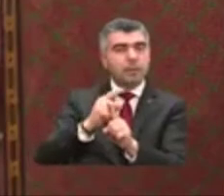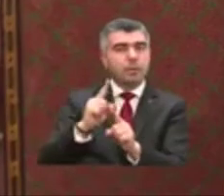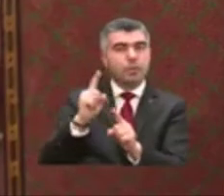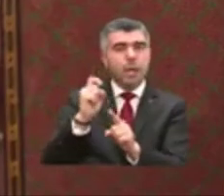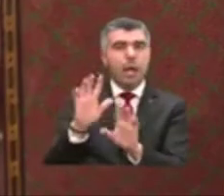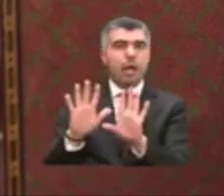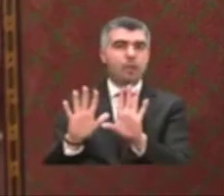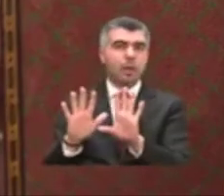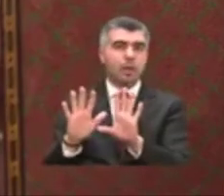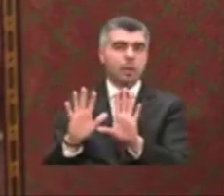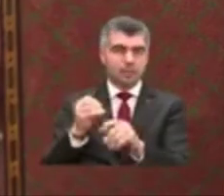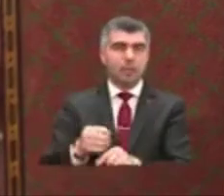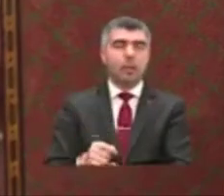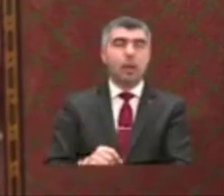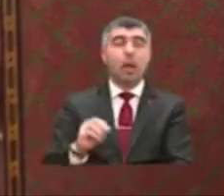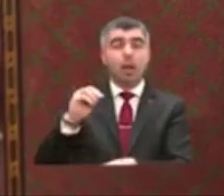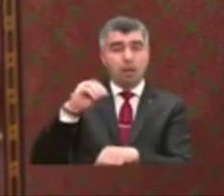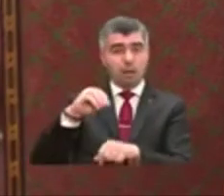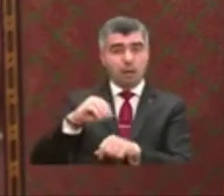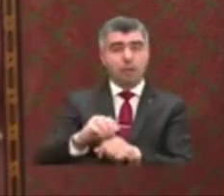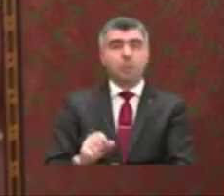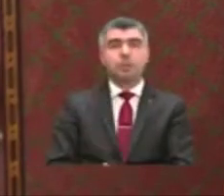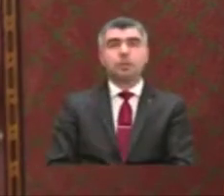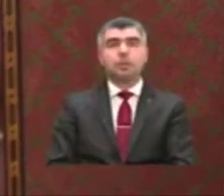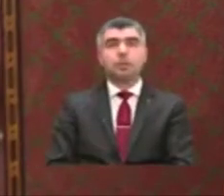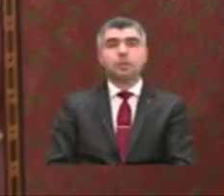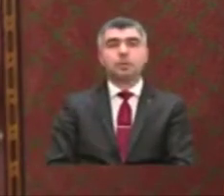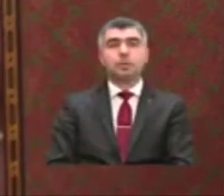وهناك كذلك